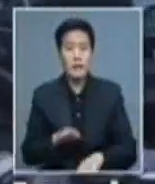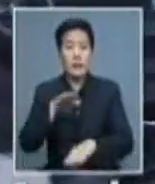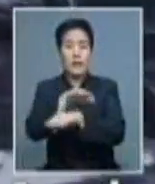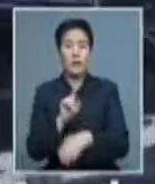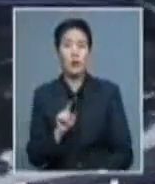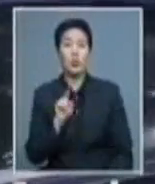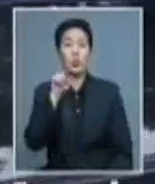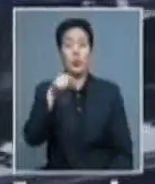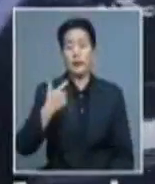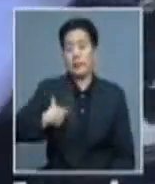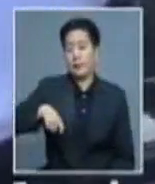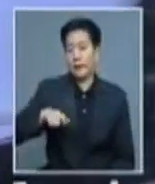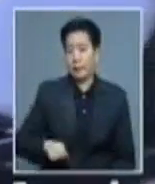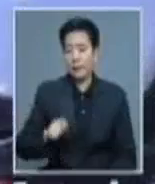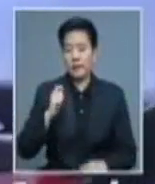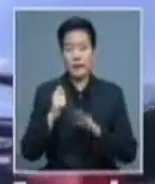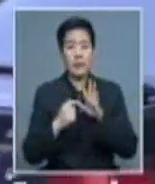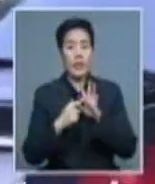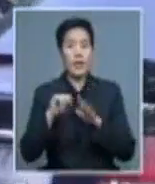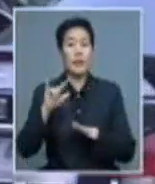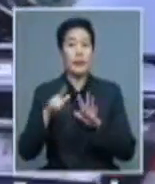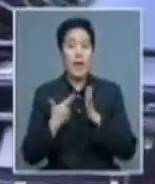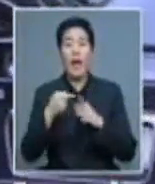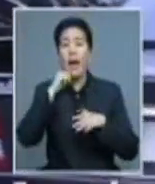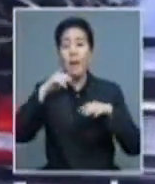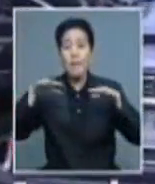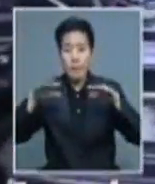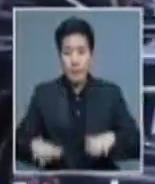ไปยังฝั่งศาลอาญาได้เนื่องจากตรงนั้นแห้งเป็นปกติแล้วค่ะคุณธีรวัฒน์ค่ะ